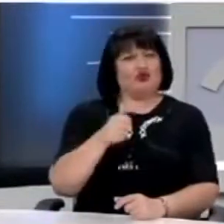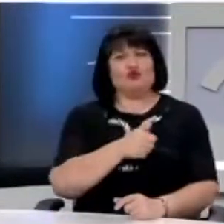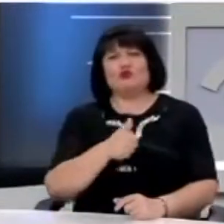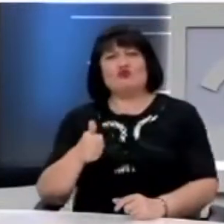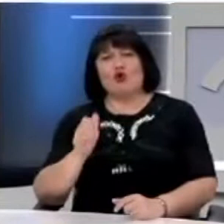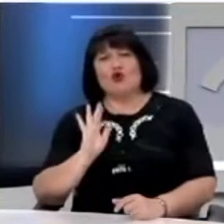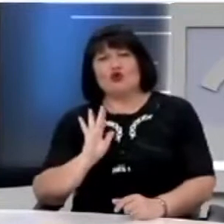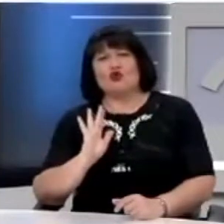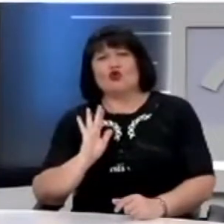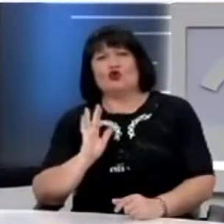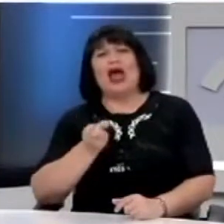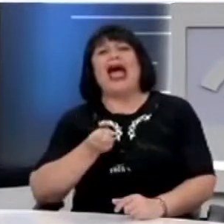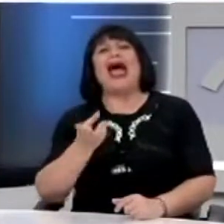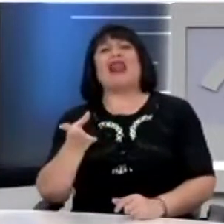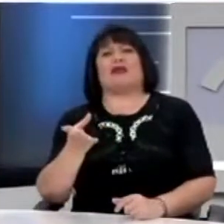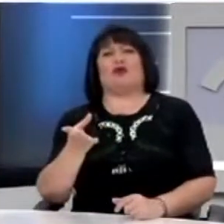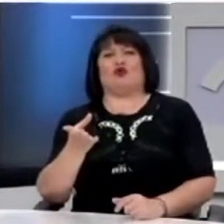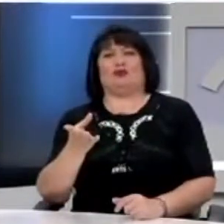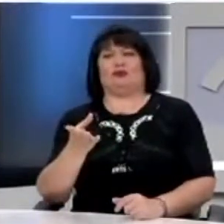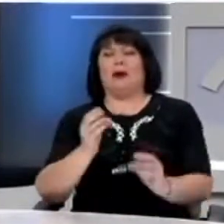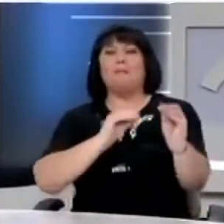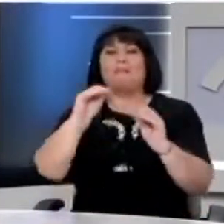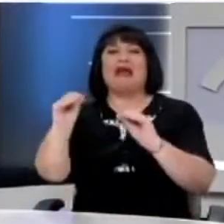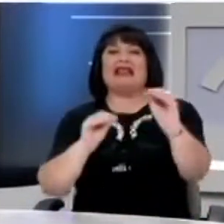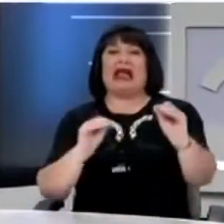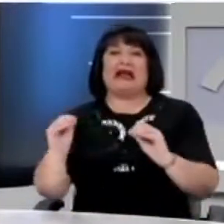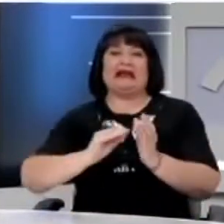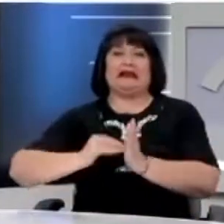μόνο τον αριθμό των μετακλητών.